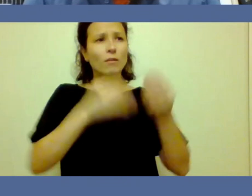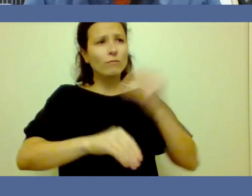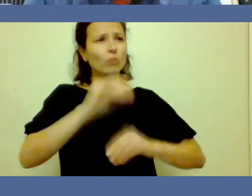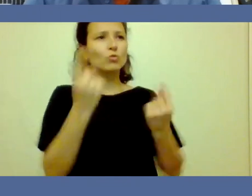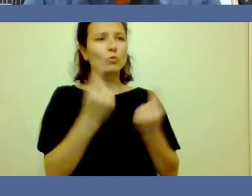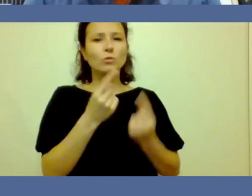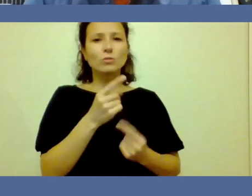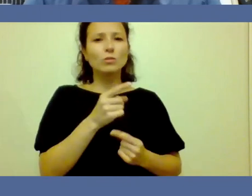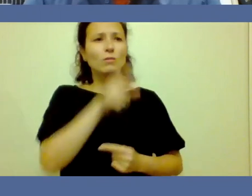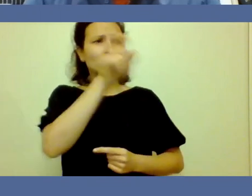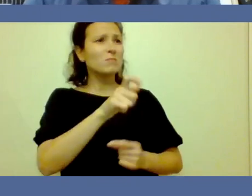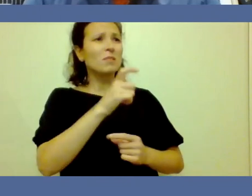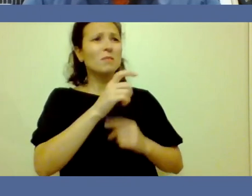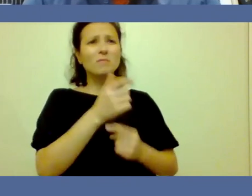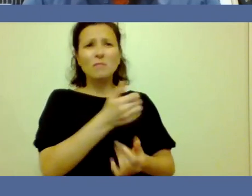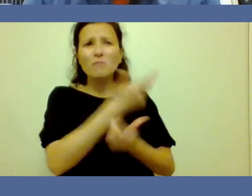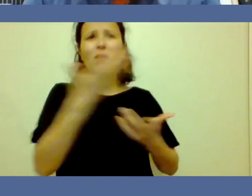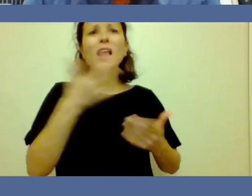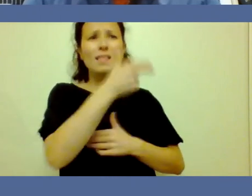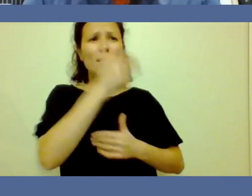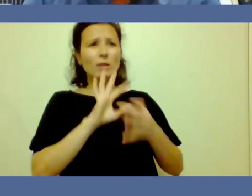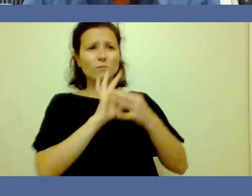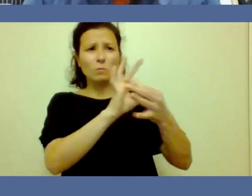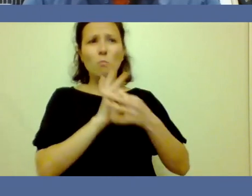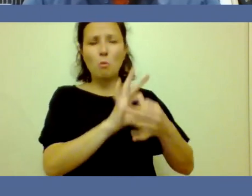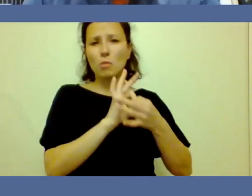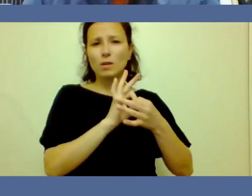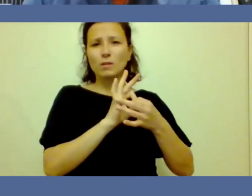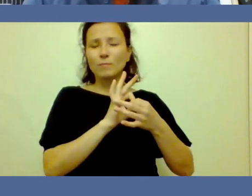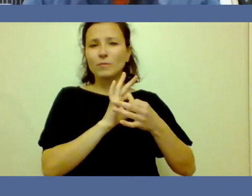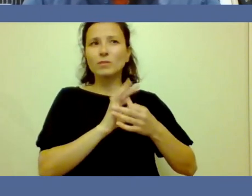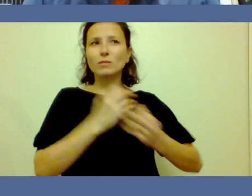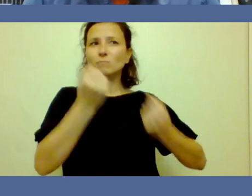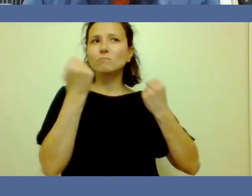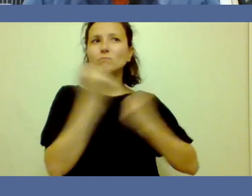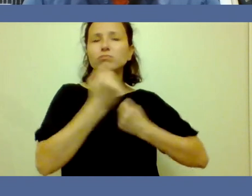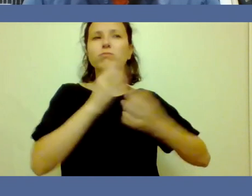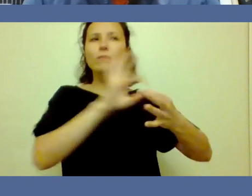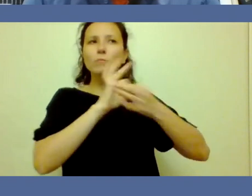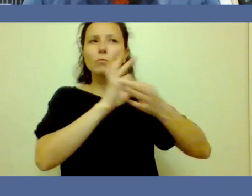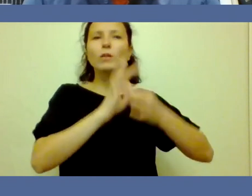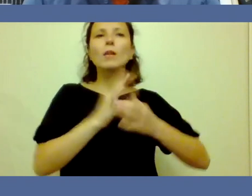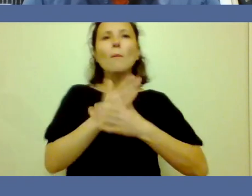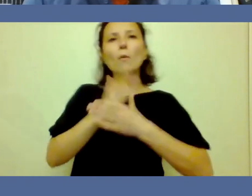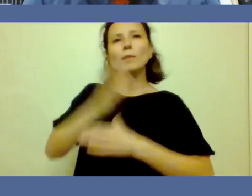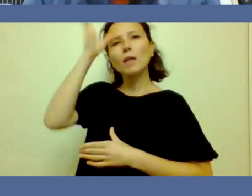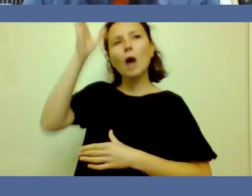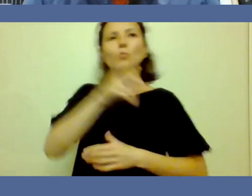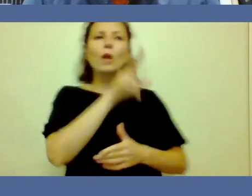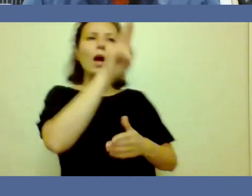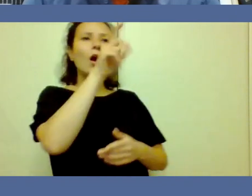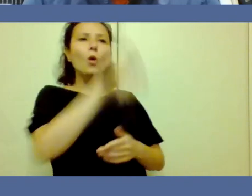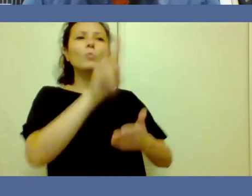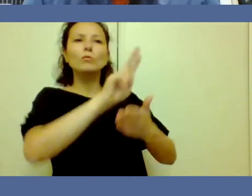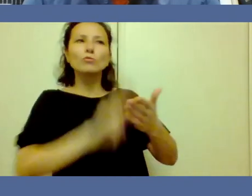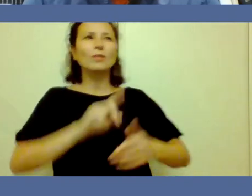przypadków, że mamy bardzo wiele wspólnego. Że jest to połączenie takie niesamowite, intymne między autorem a czytelnikiem i my się rozumiemy. I rozumiemy się